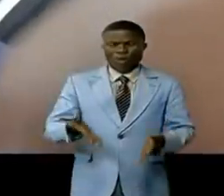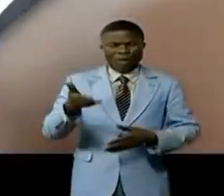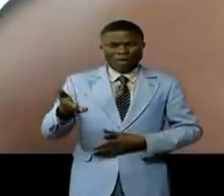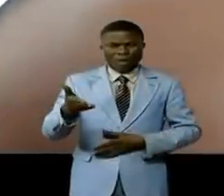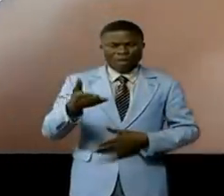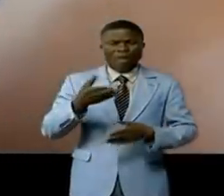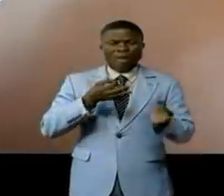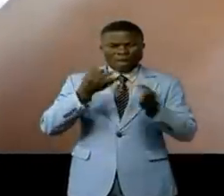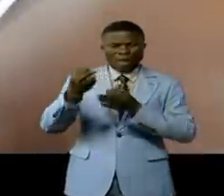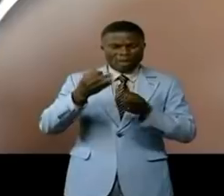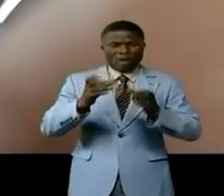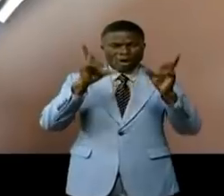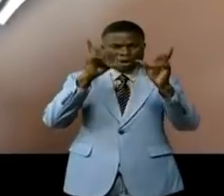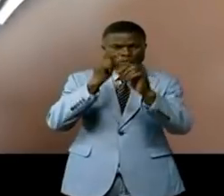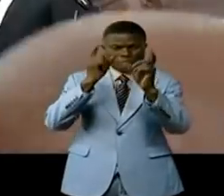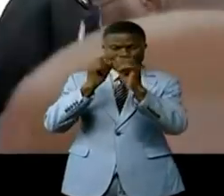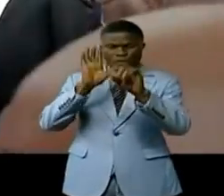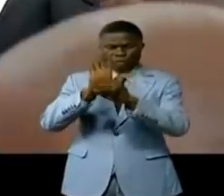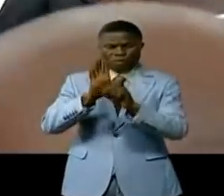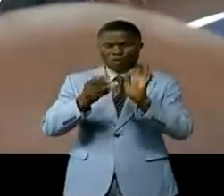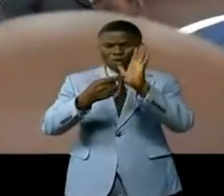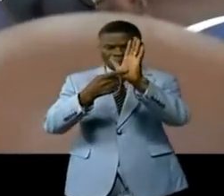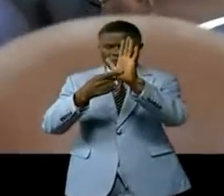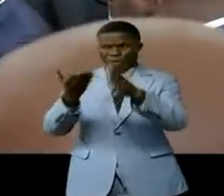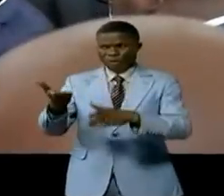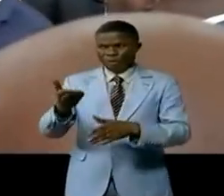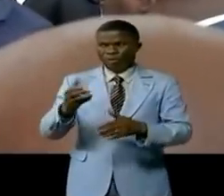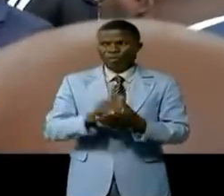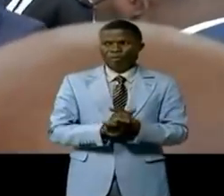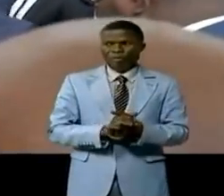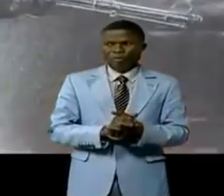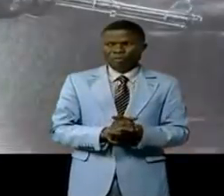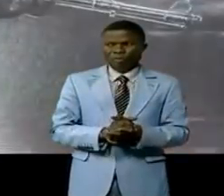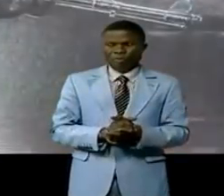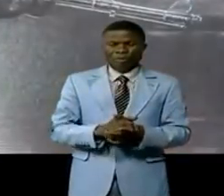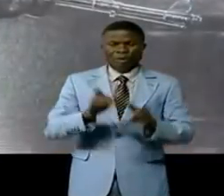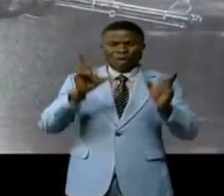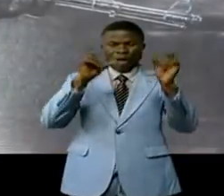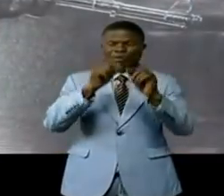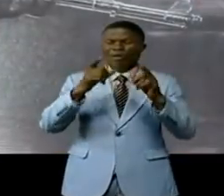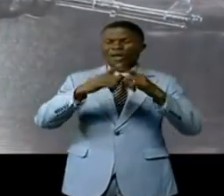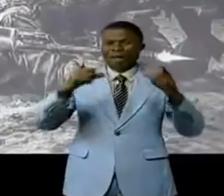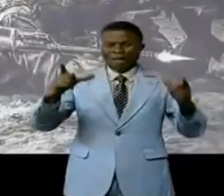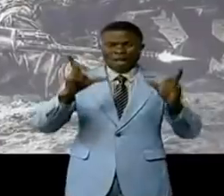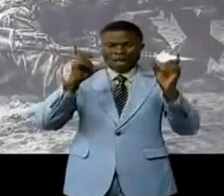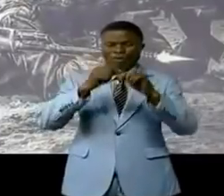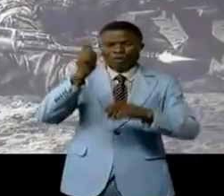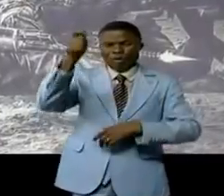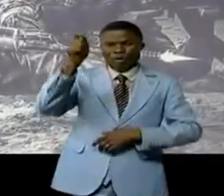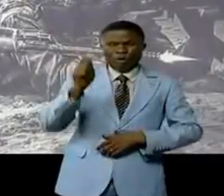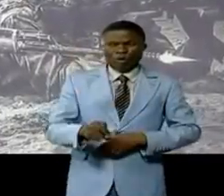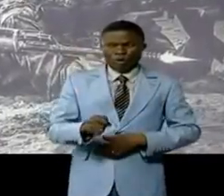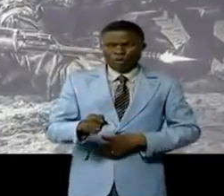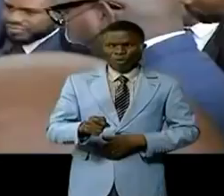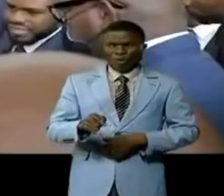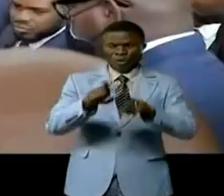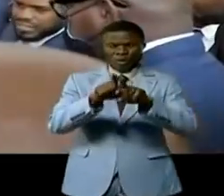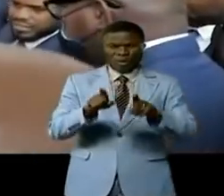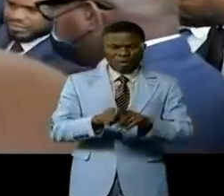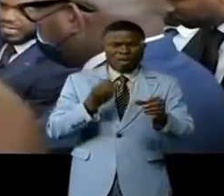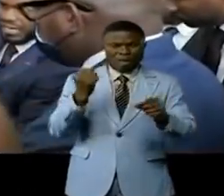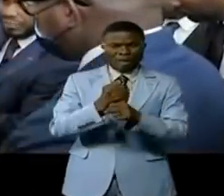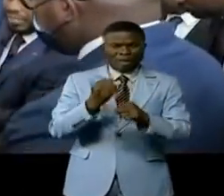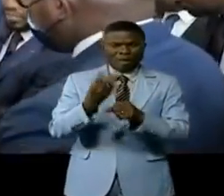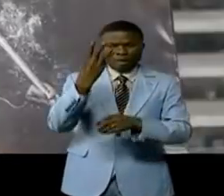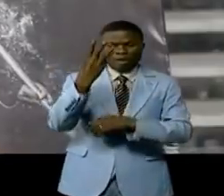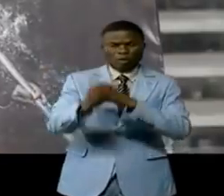au sujet de ces différentes représentations. Nous avons fait un diaporama très long de photos des FRDC. Et nous avons travaillé 3 ans